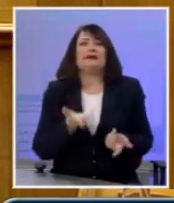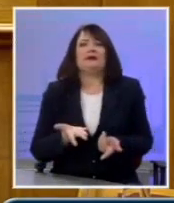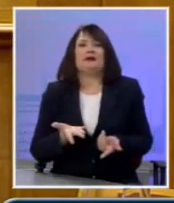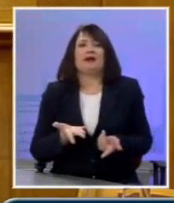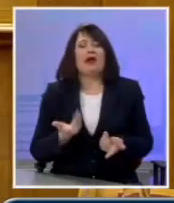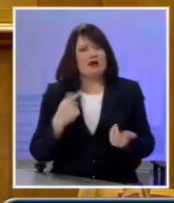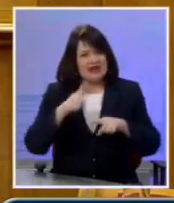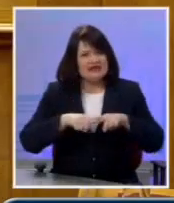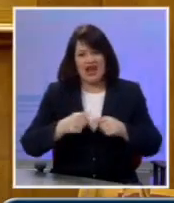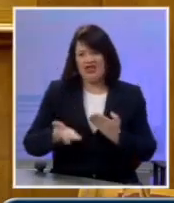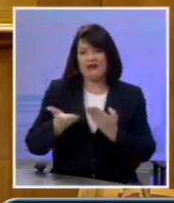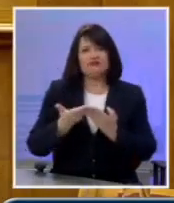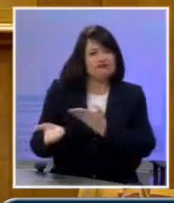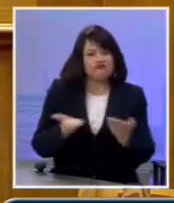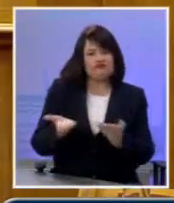Από αυτούς λοιπόν τους κύκλους